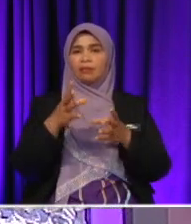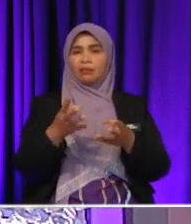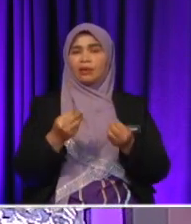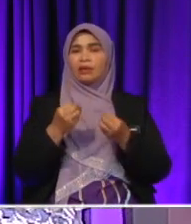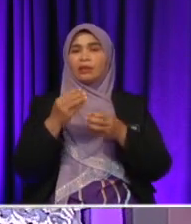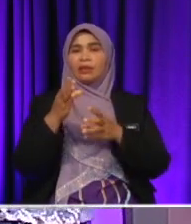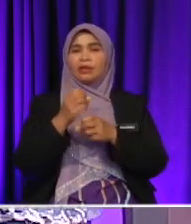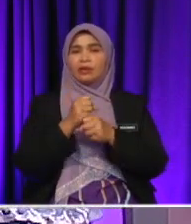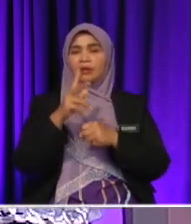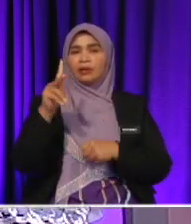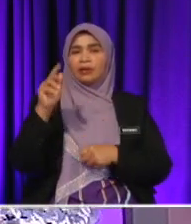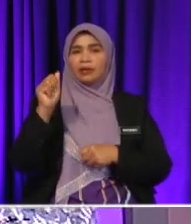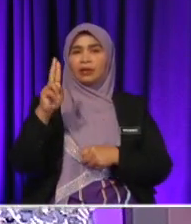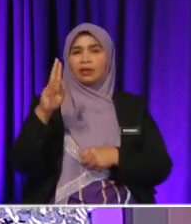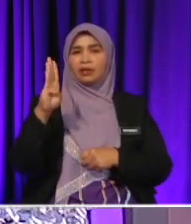kalau ditutup